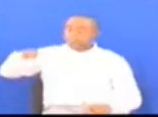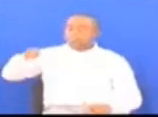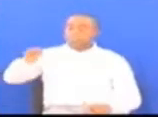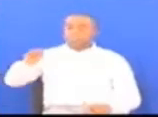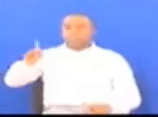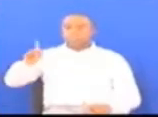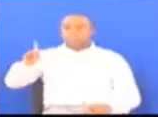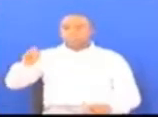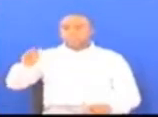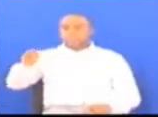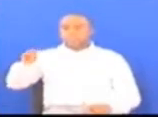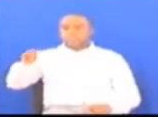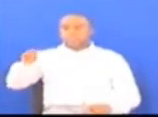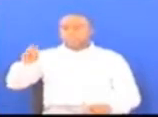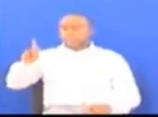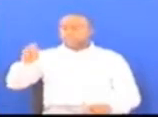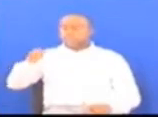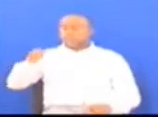na wao wananipenda sana.